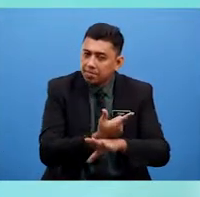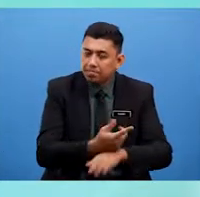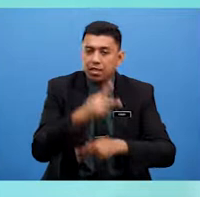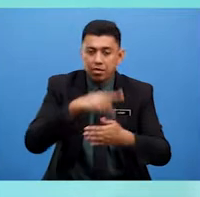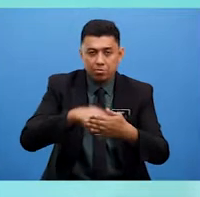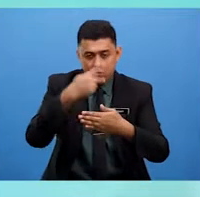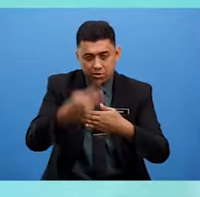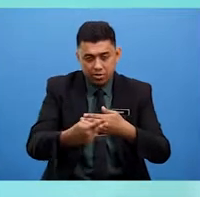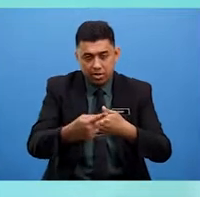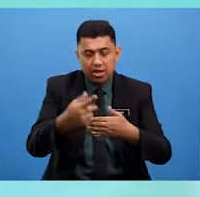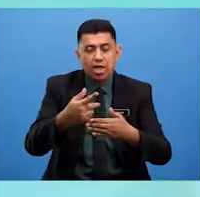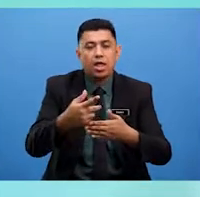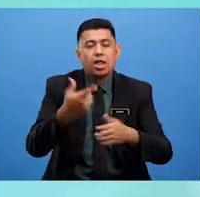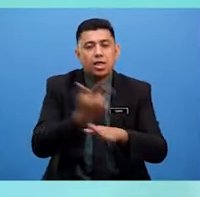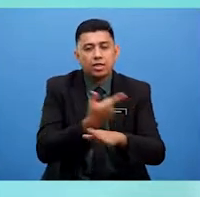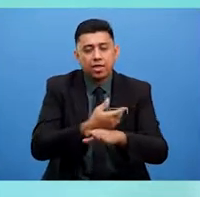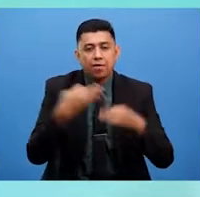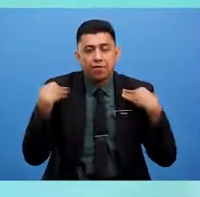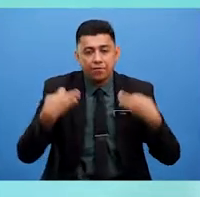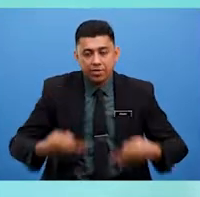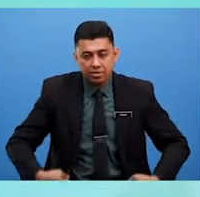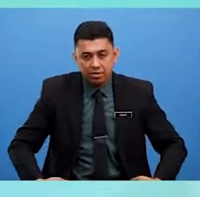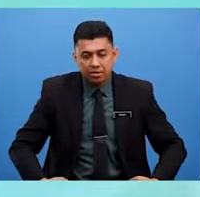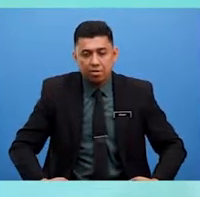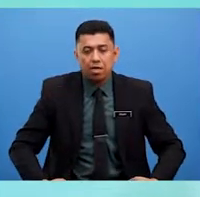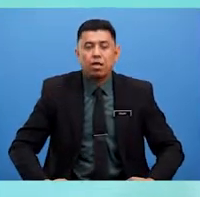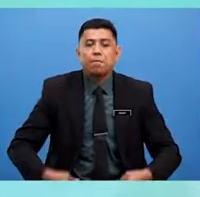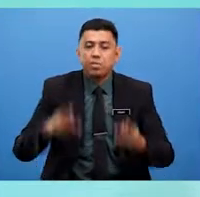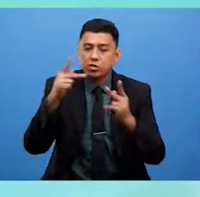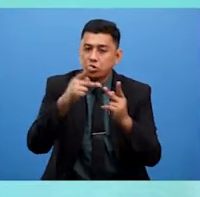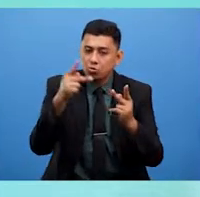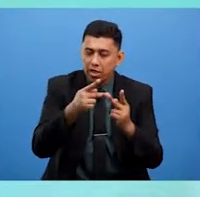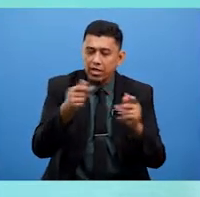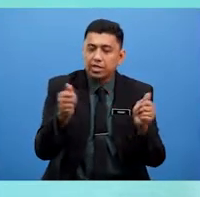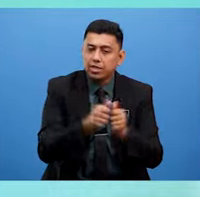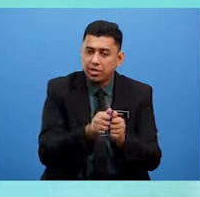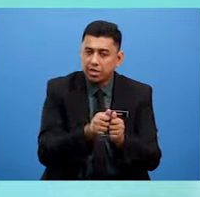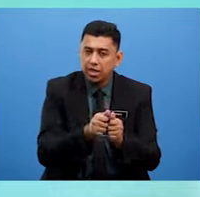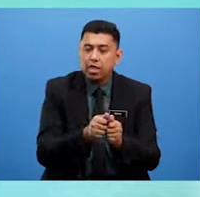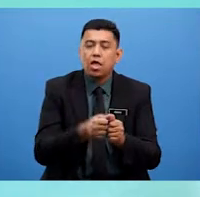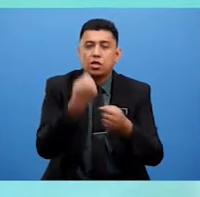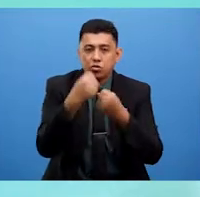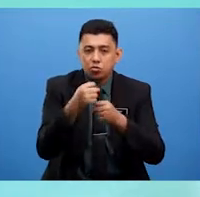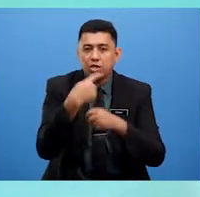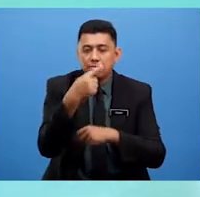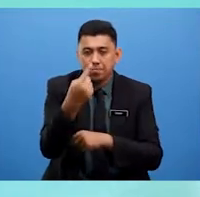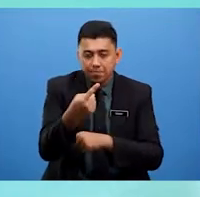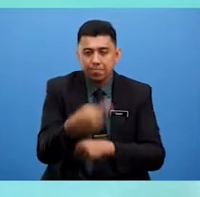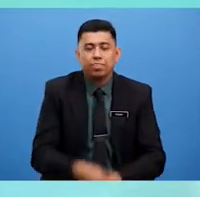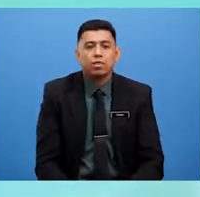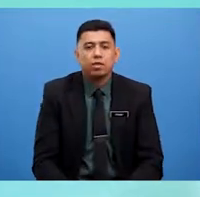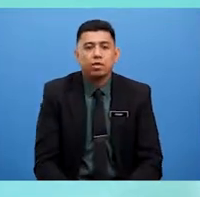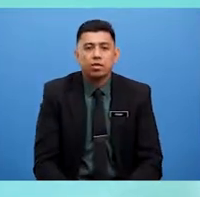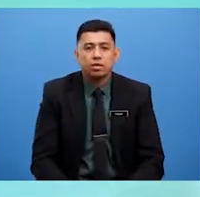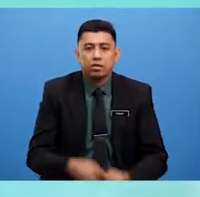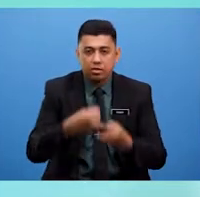Program latihan fizikal yang berkesan dapat membina sistem tenaga yang bersesuaian dengan sukan tersebut. Persediaan fizikal